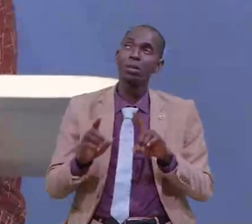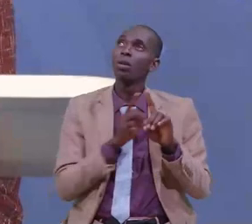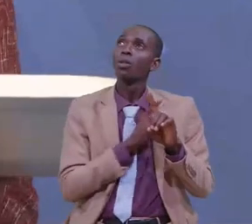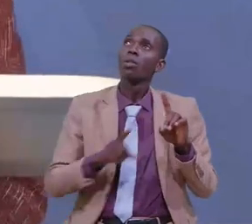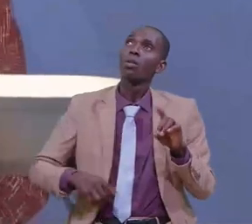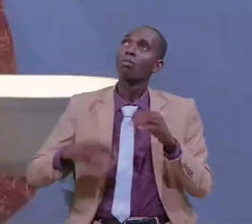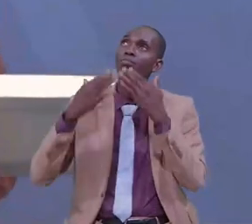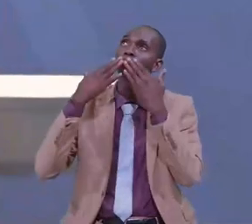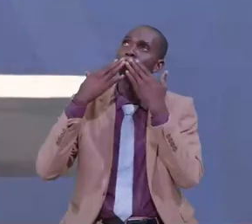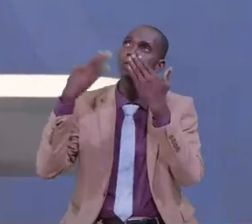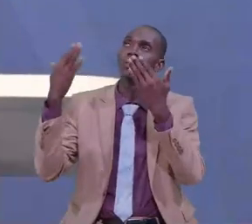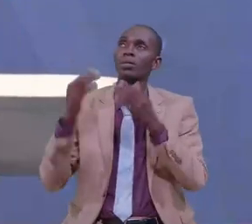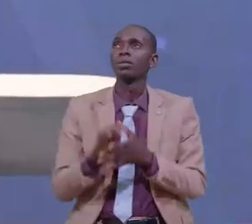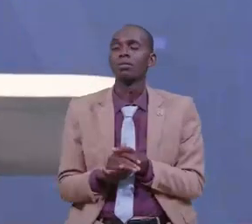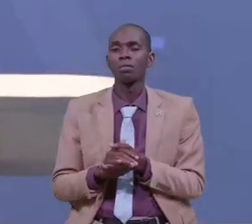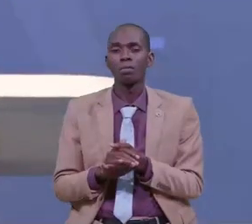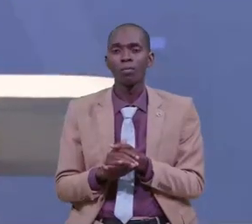Dis Seigneur merci.